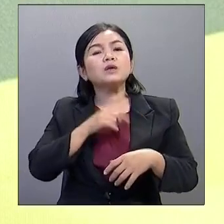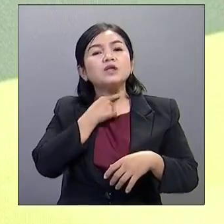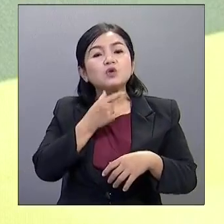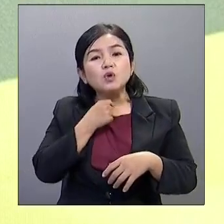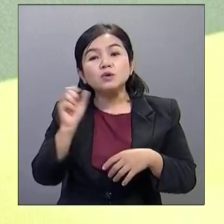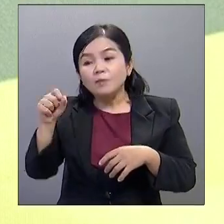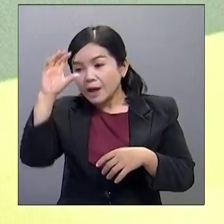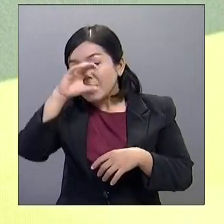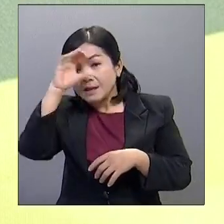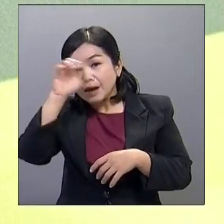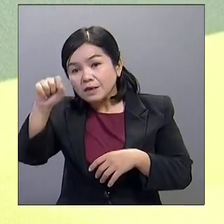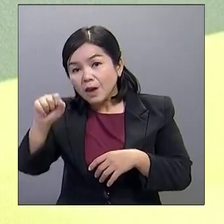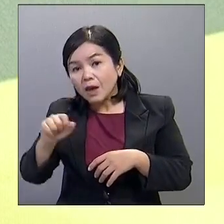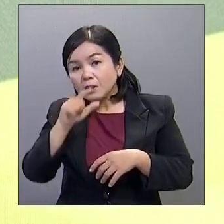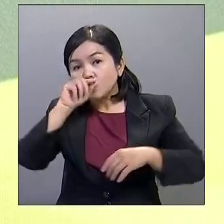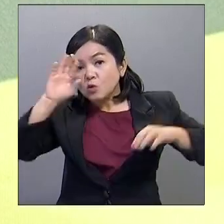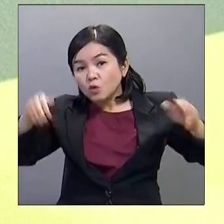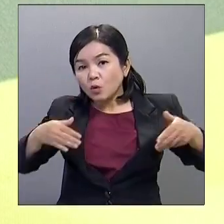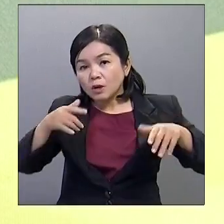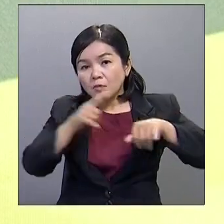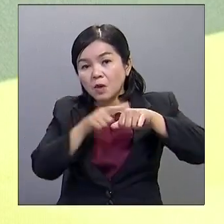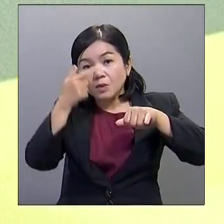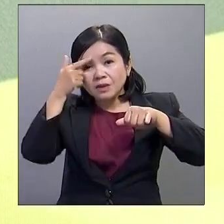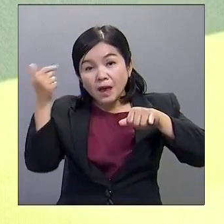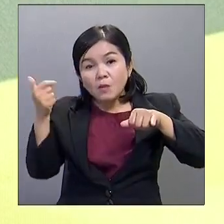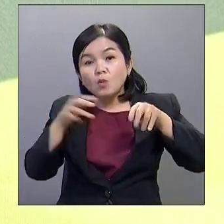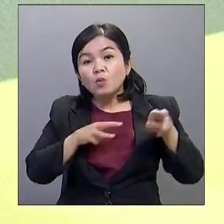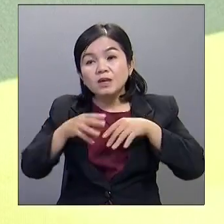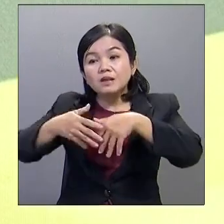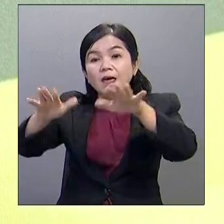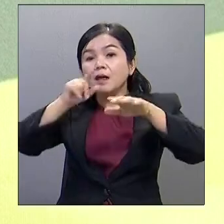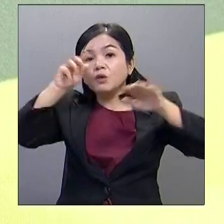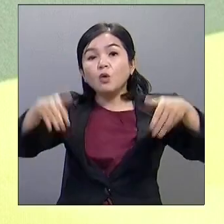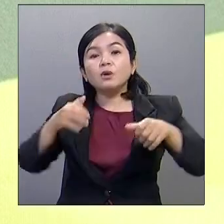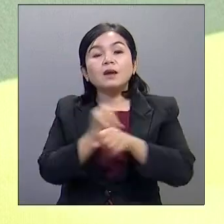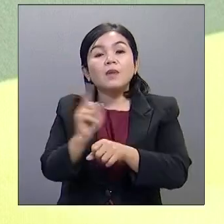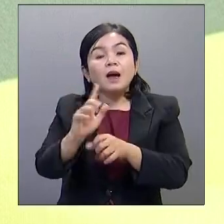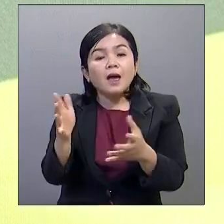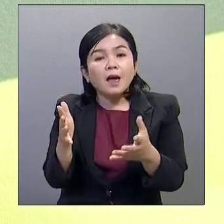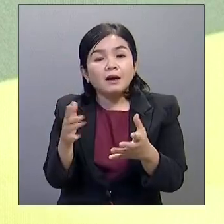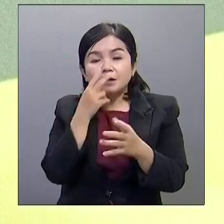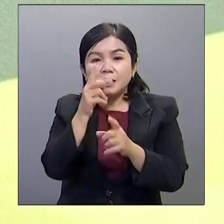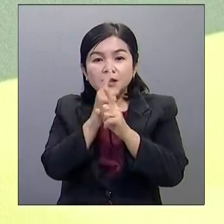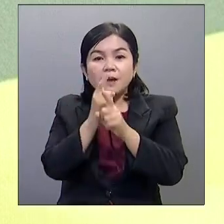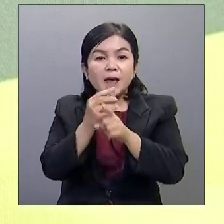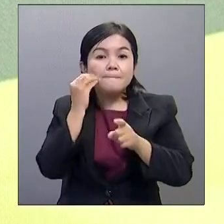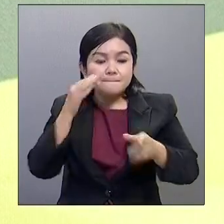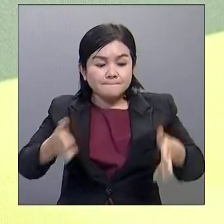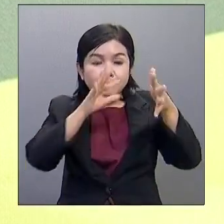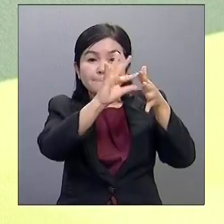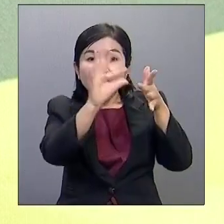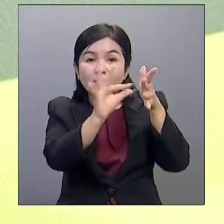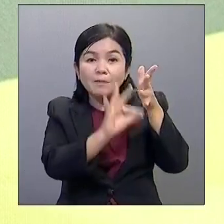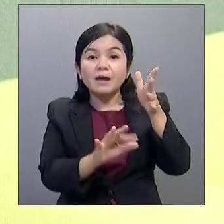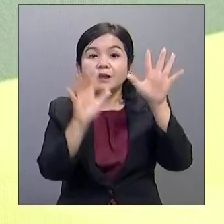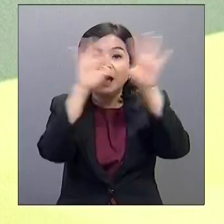า แต่ นอกจากการเนี่ยเขาบอกว่าการไล่นกพิราบเนี่ยเขาใช้ระบบนิเวศธรรมชาติอย่างหนึ่งคือโดยปกติแล้วเราจะเห็นตามคอนโดตามตึกมันจะมีแหลกแหล